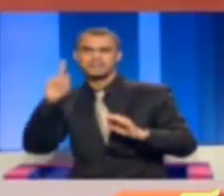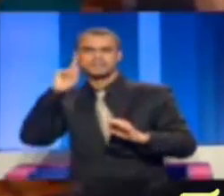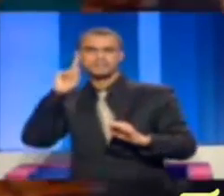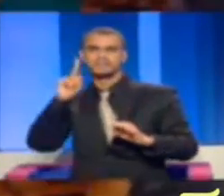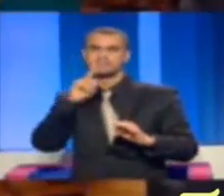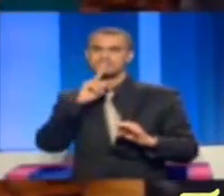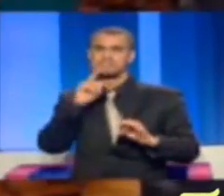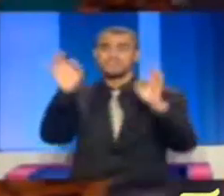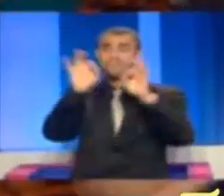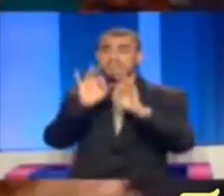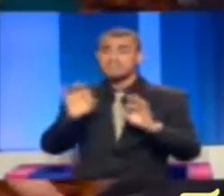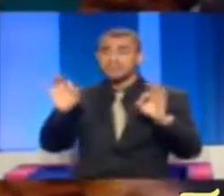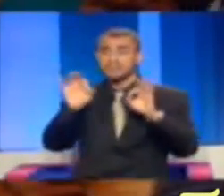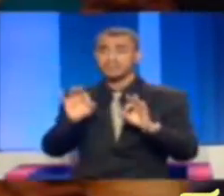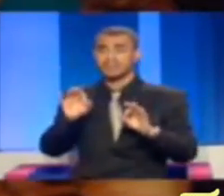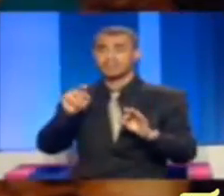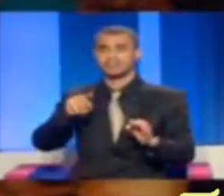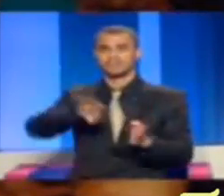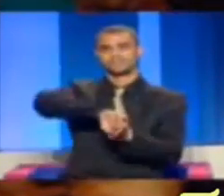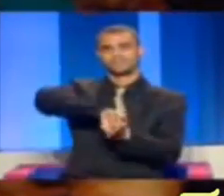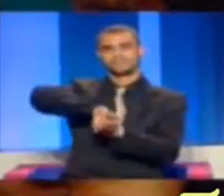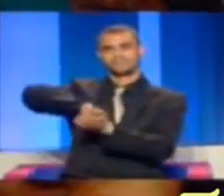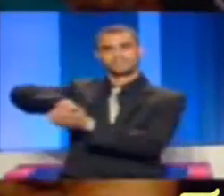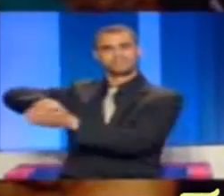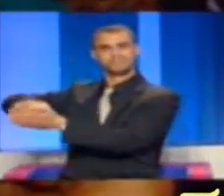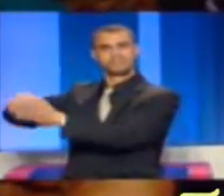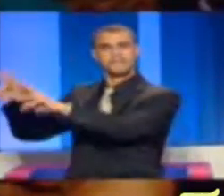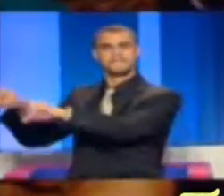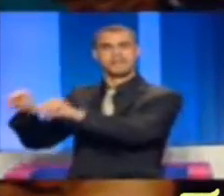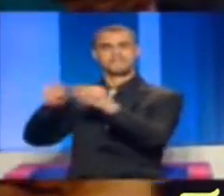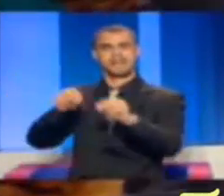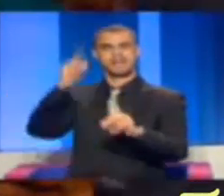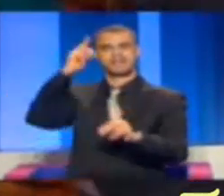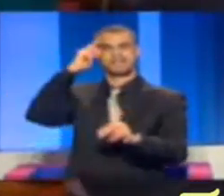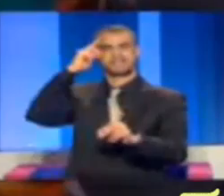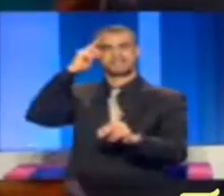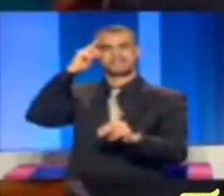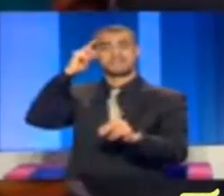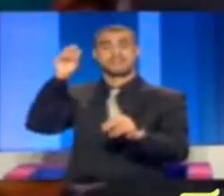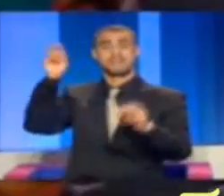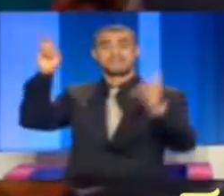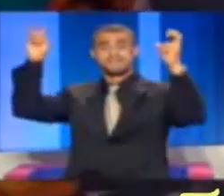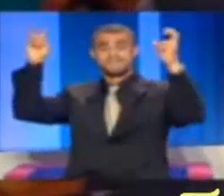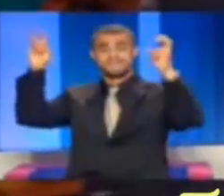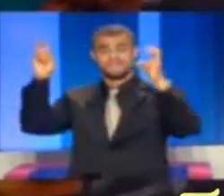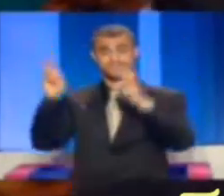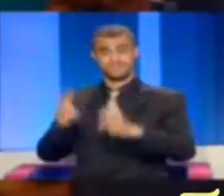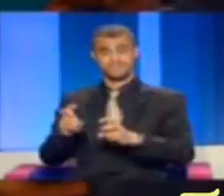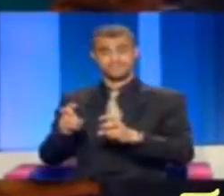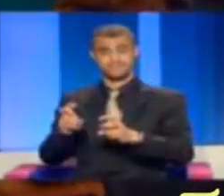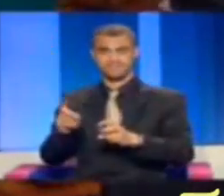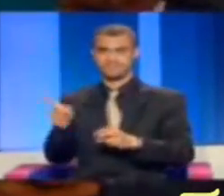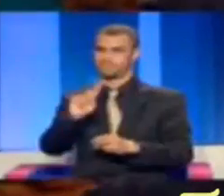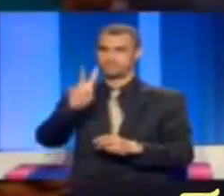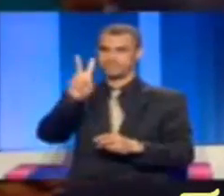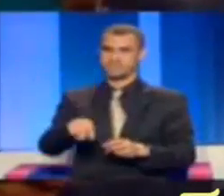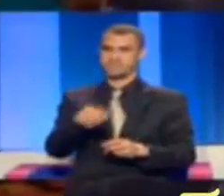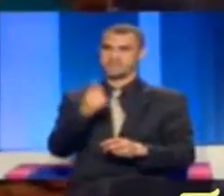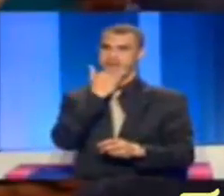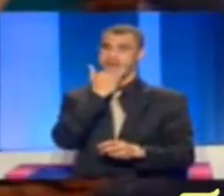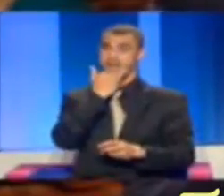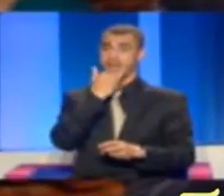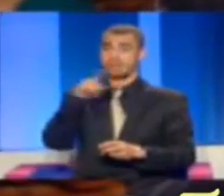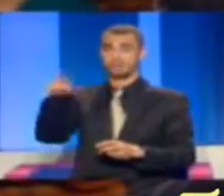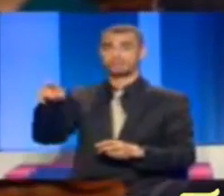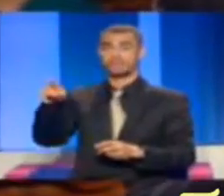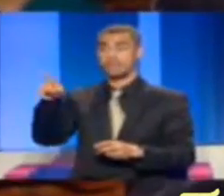وما تيسمعش مباشرة دوح اللحوف خانة ديال المتخلف العقلي، في حين أن هذا الشخص له قدرات أقوى منا بكثير،